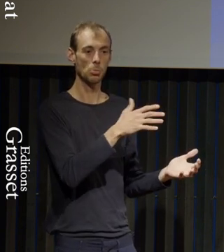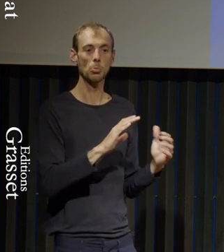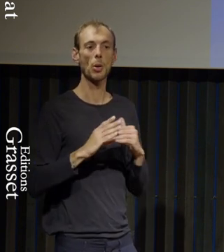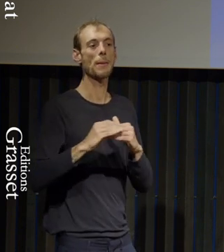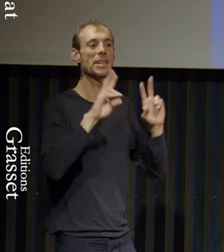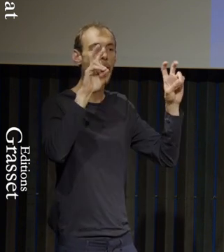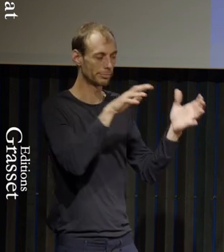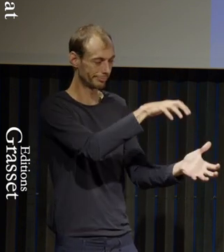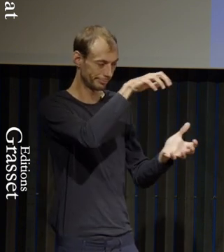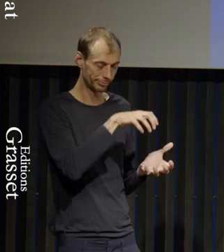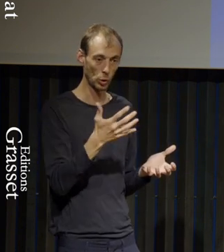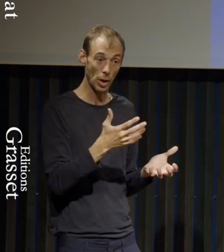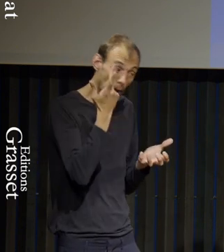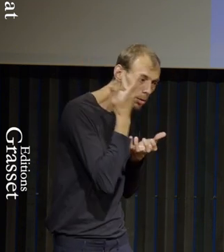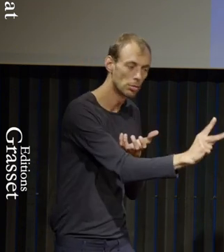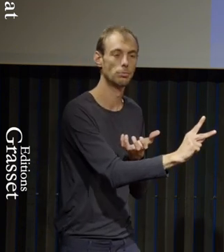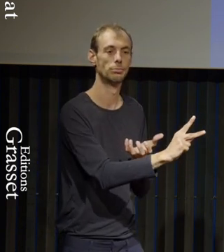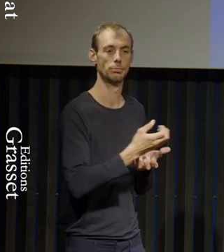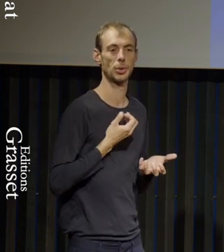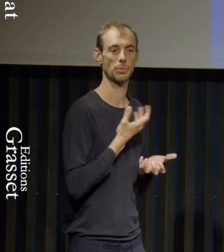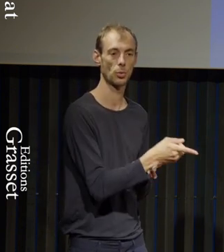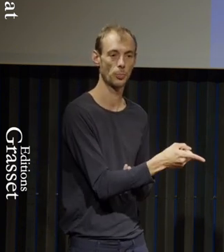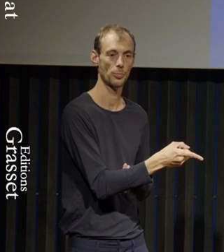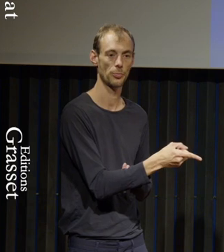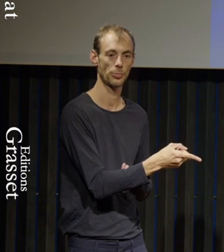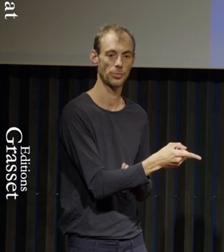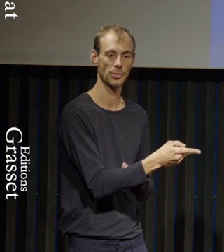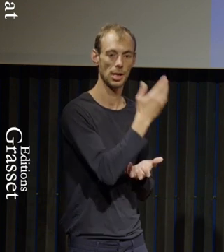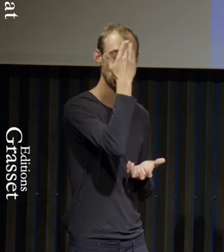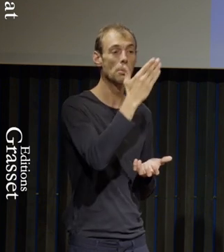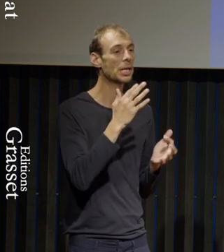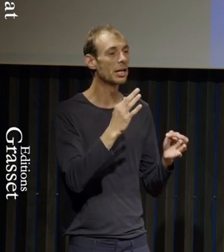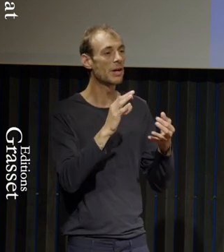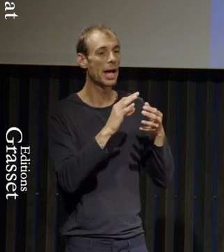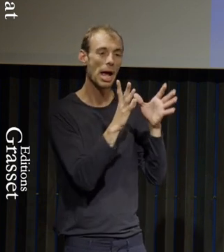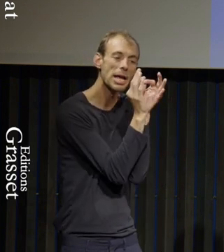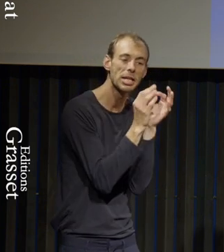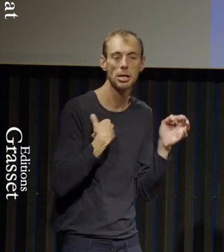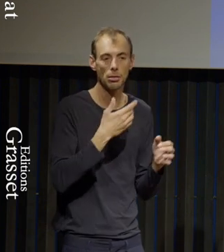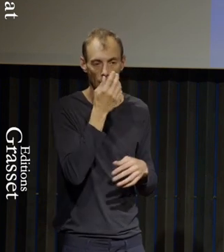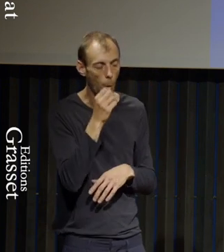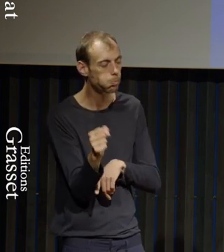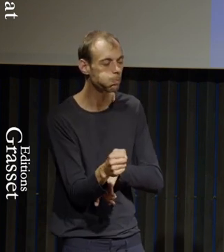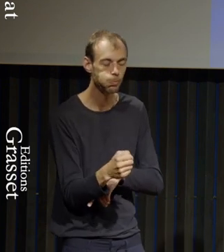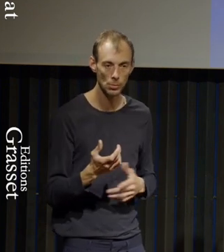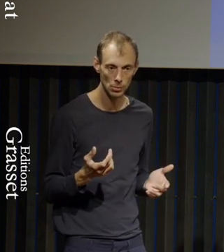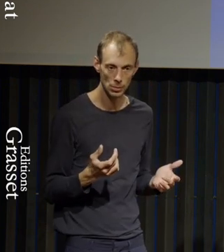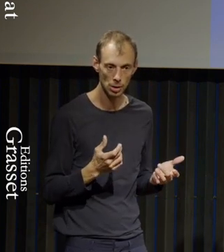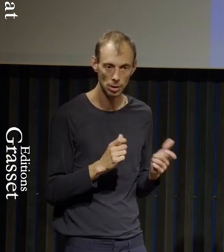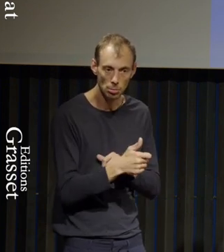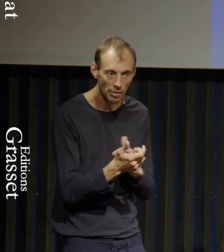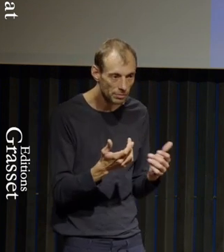goût-là pour le récit des patients, bah évidemment, on passe complètement à côté. On essaye de regrouper